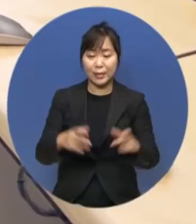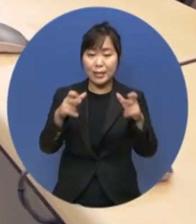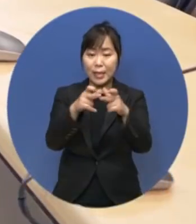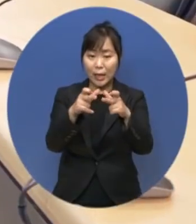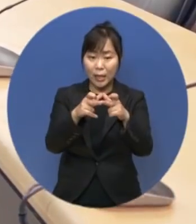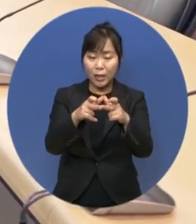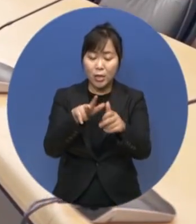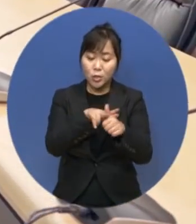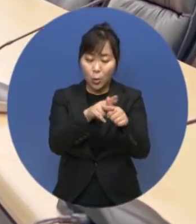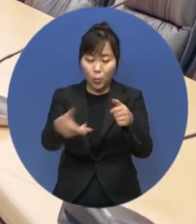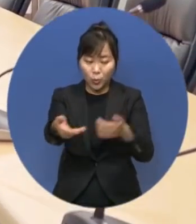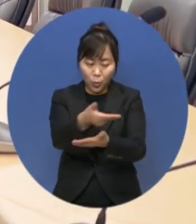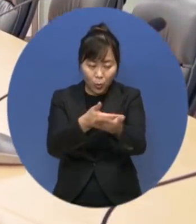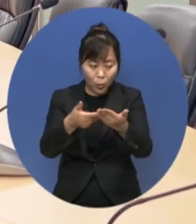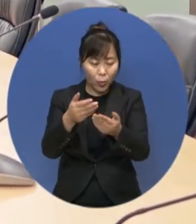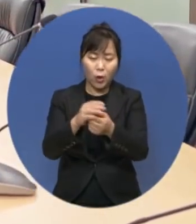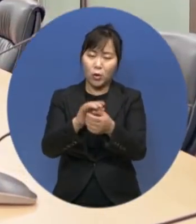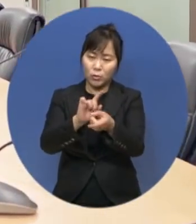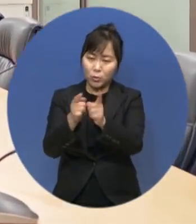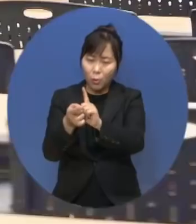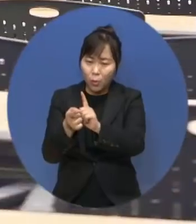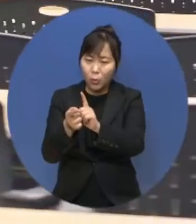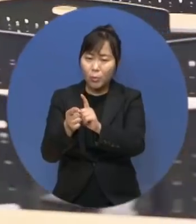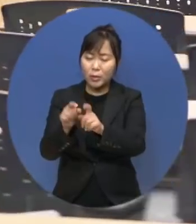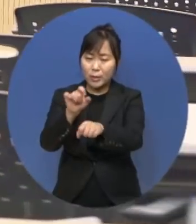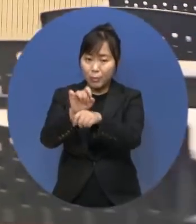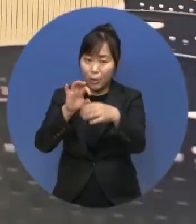장애인의 정보 교류와 상호 화합의 장이자